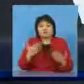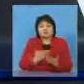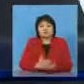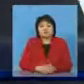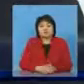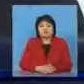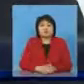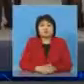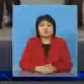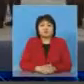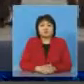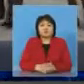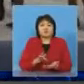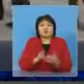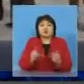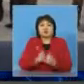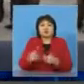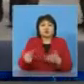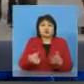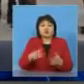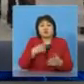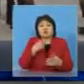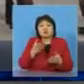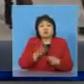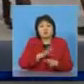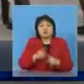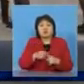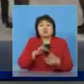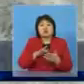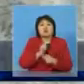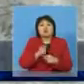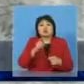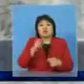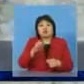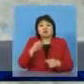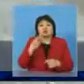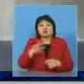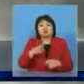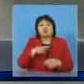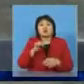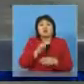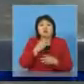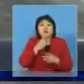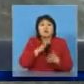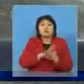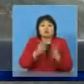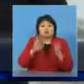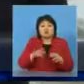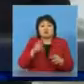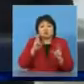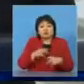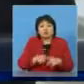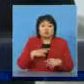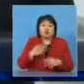жүргізуге. Қала маңындағы жолдарда назардан тыс қалмайды. Шаһар басшысы Заречный 3 елді мекеніндегі қар тазалау жұмыстарын барып